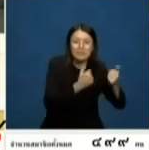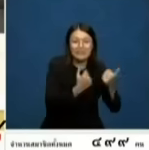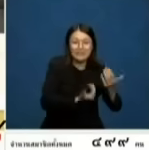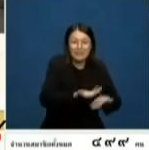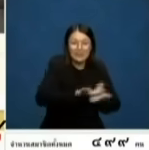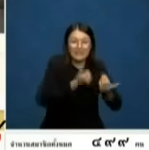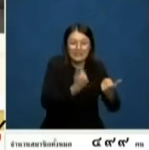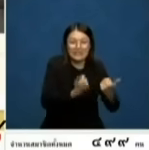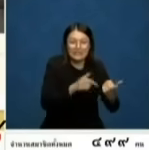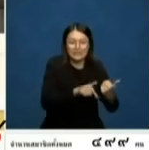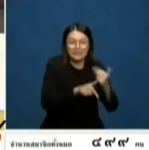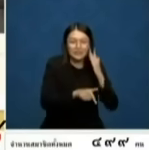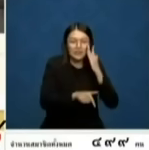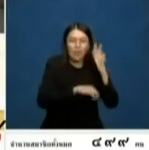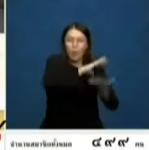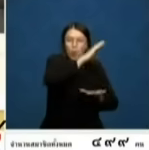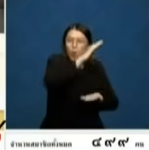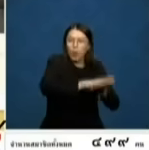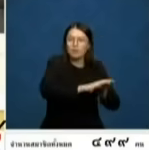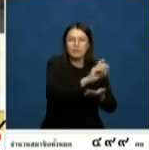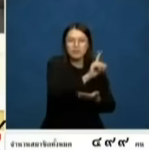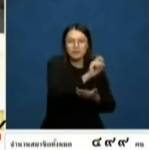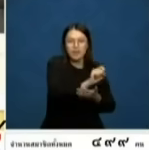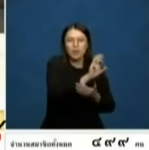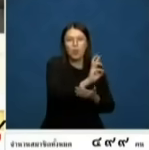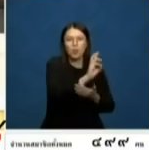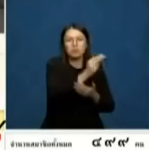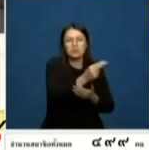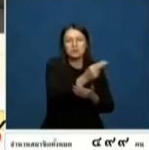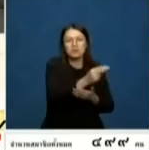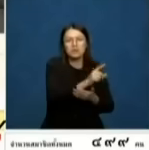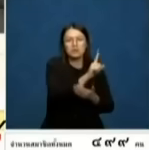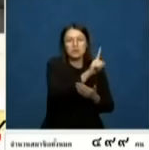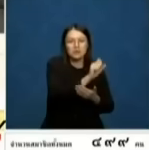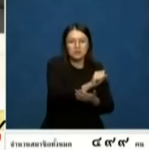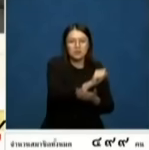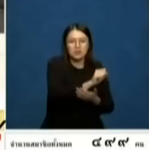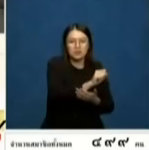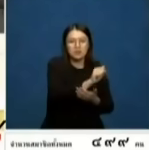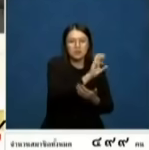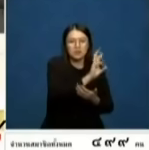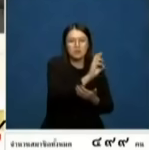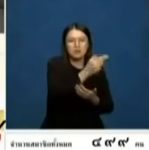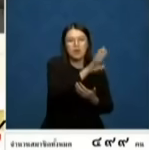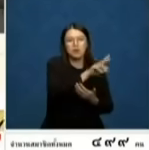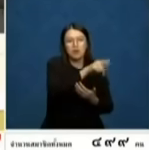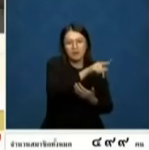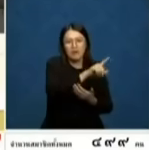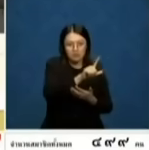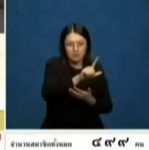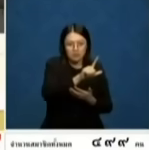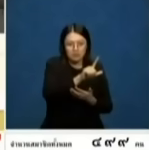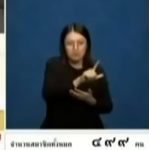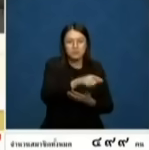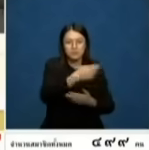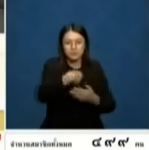อาจารย์วีระบอก ใช ่น่ากลัวไหมครับท่านผู้ชมฮะ คืออาจารย์วีระวันนี้ที่พูดเนี่ยพูดดีๆนะเป็นขั้นเป็